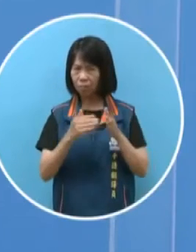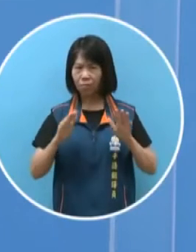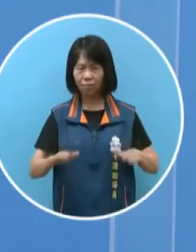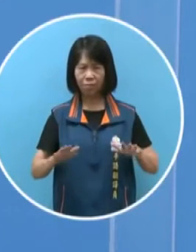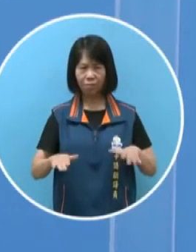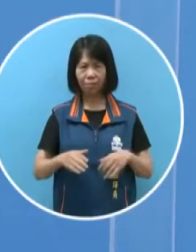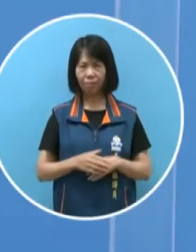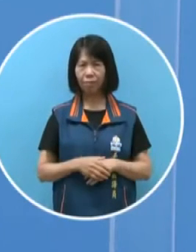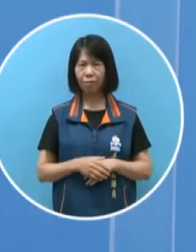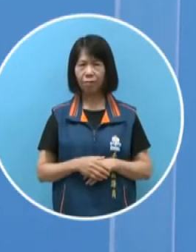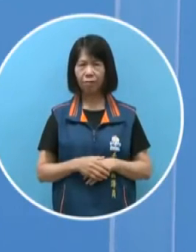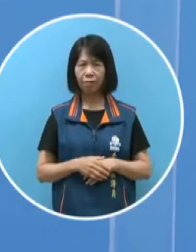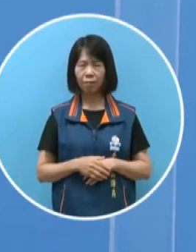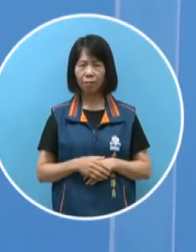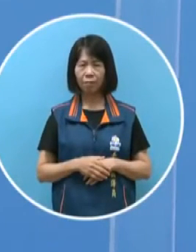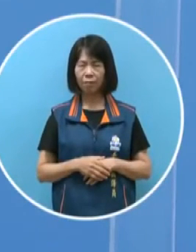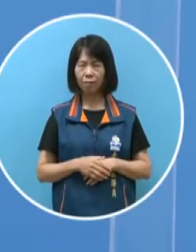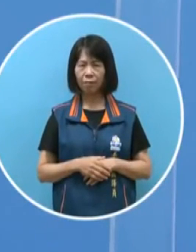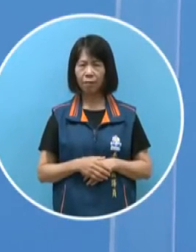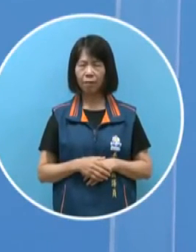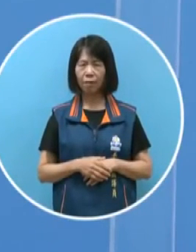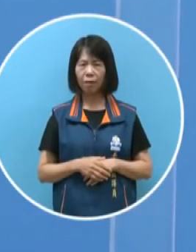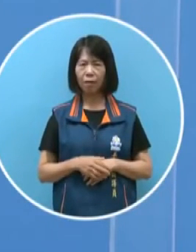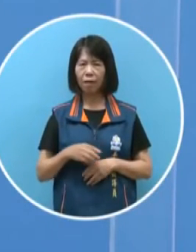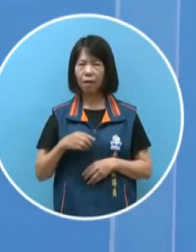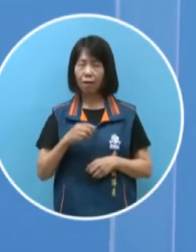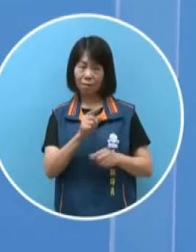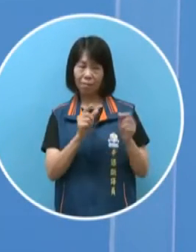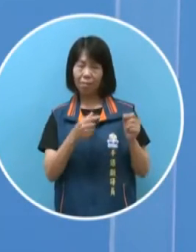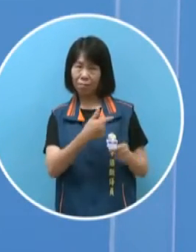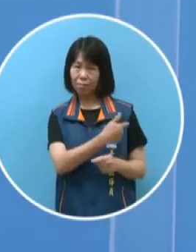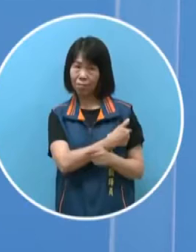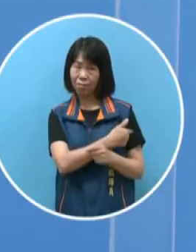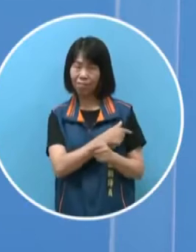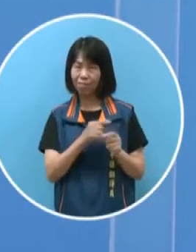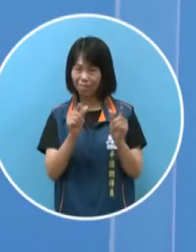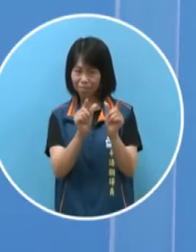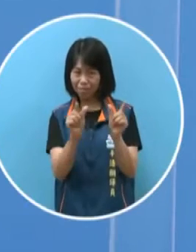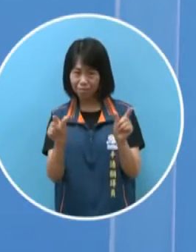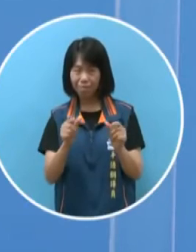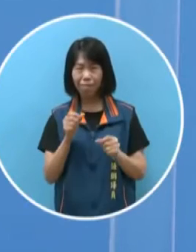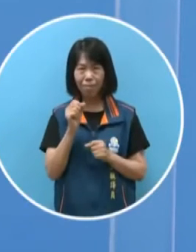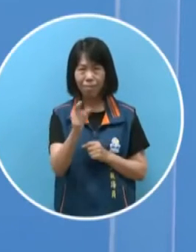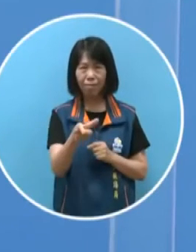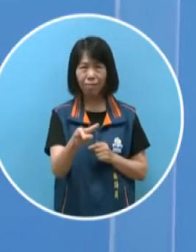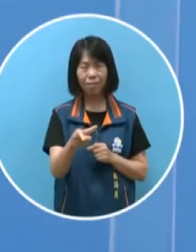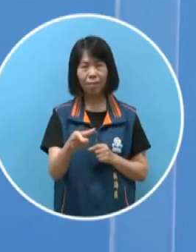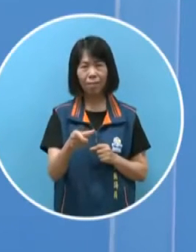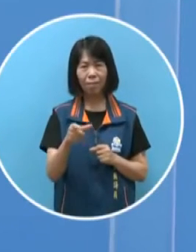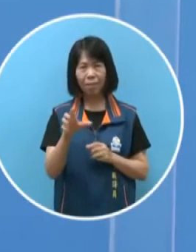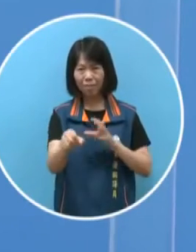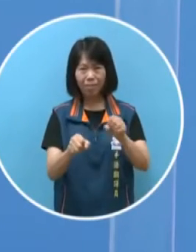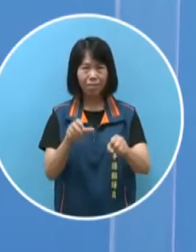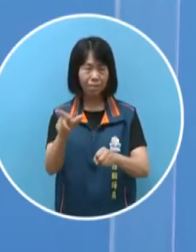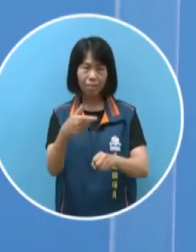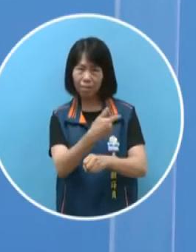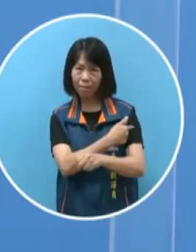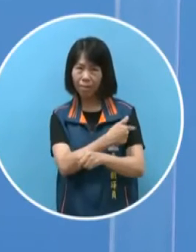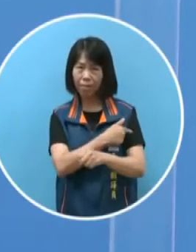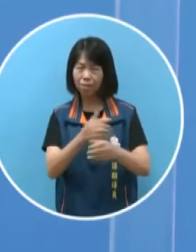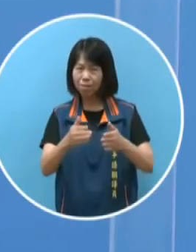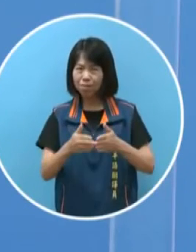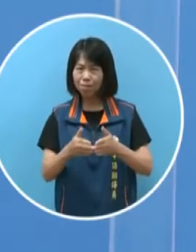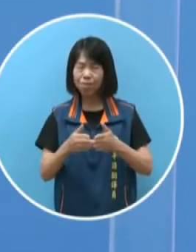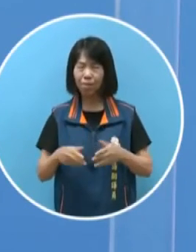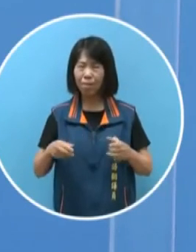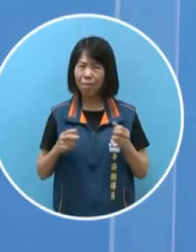为止迟迟买不到，老百姓人民强打疫苗跑百